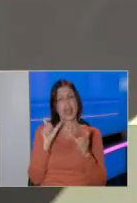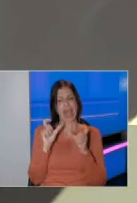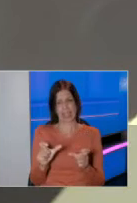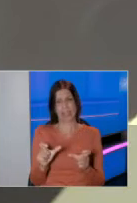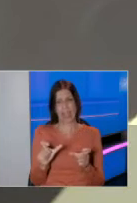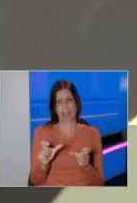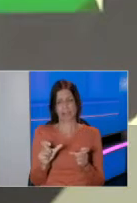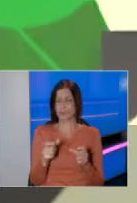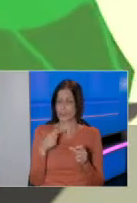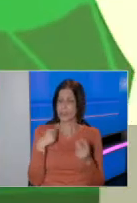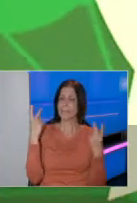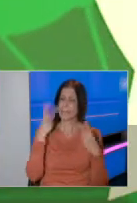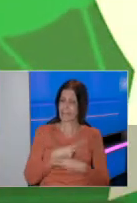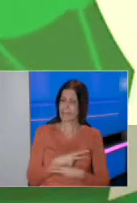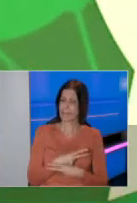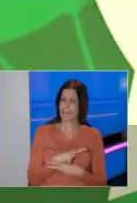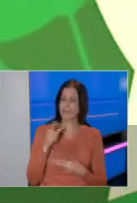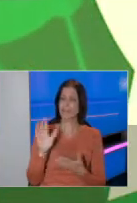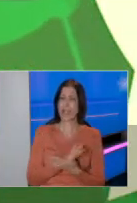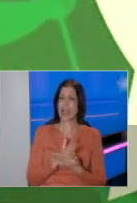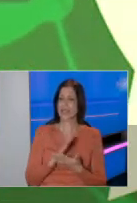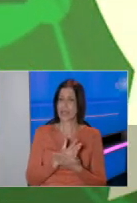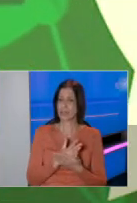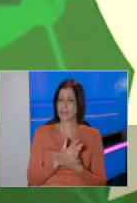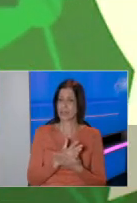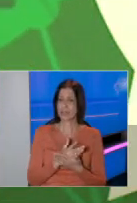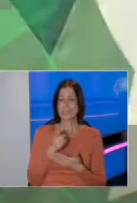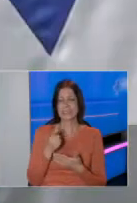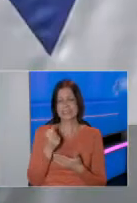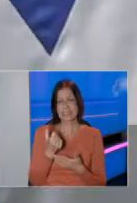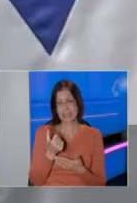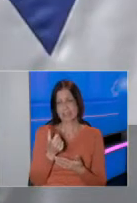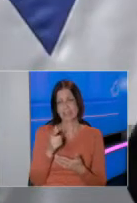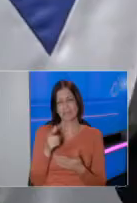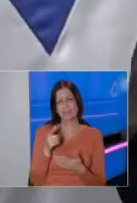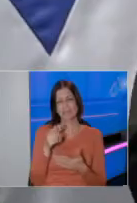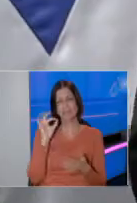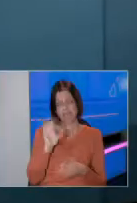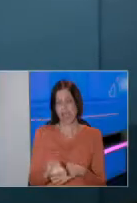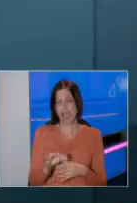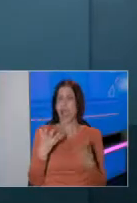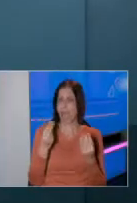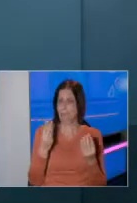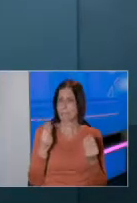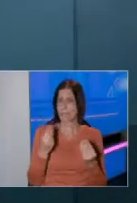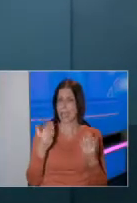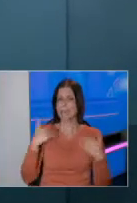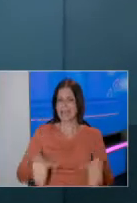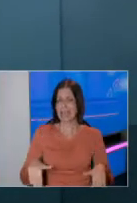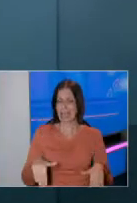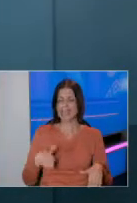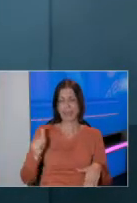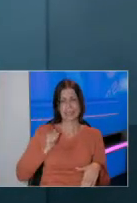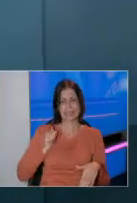אותו, ויצא באיזשהו החלטה שפה היא קצת פגעה, לא קצת, פגעה הרבה, בנכי צה"ל על הקפאת